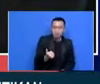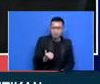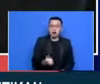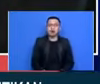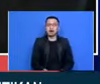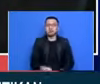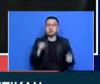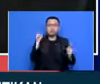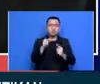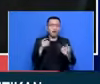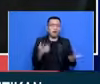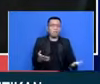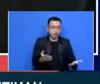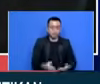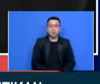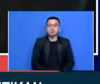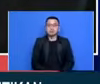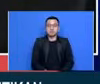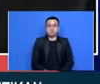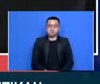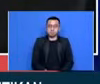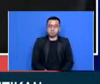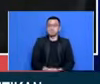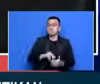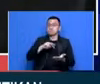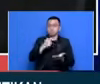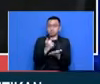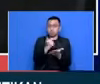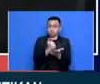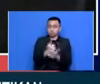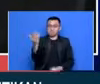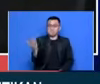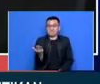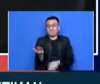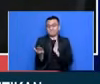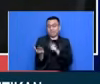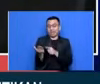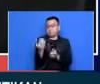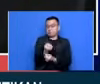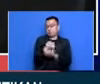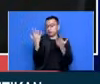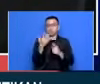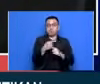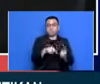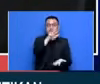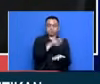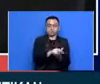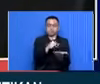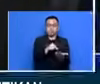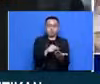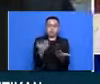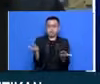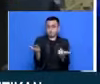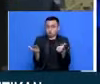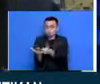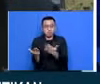jadi suatu kesesatan sesat sesat terhadap putusan bukan sesat peradilannya sesat putusannya ini yang kita khawatirkan Makanya